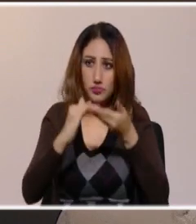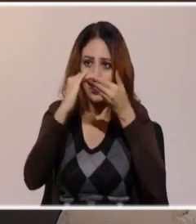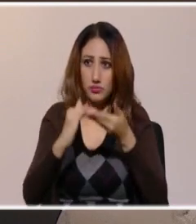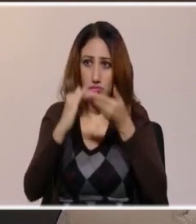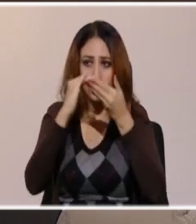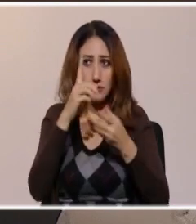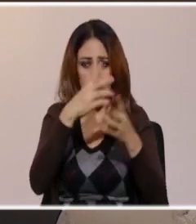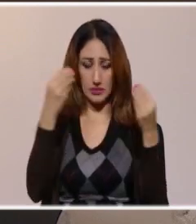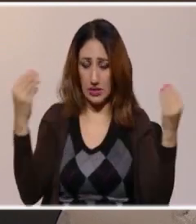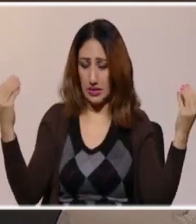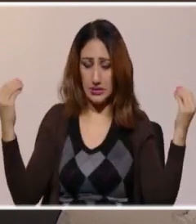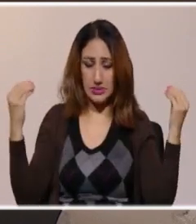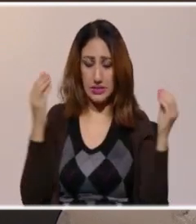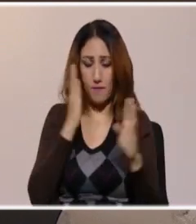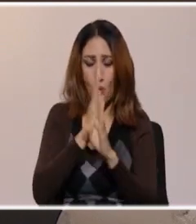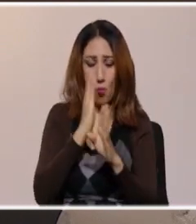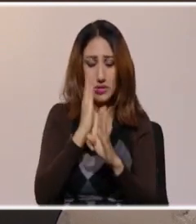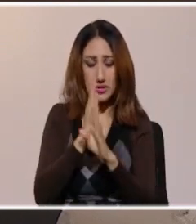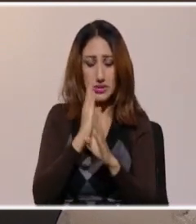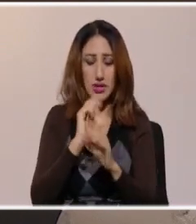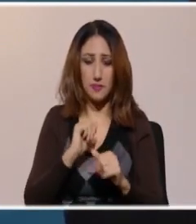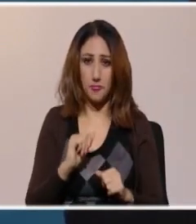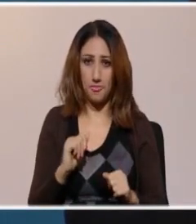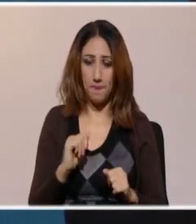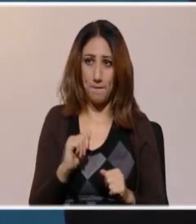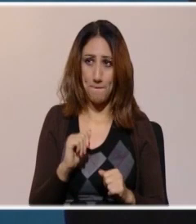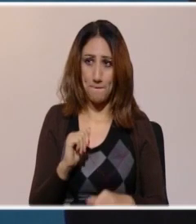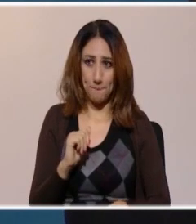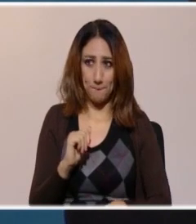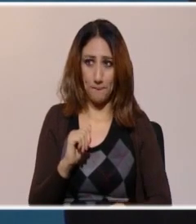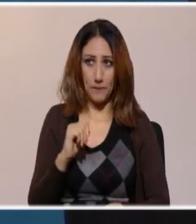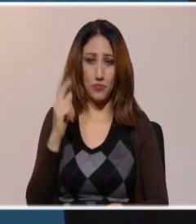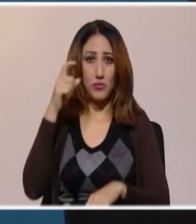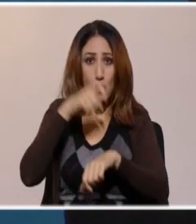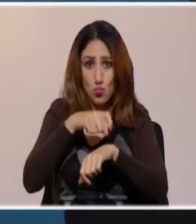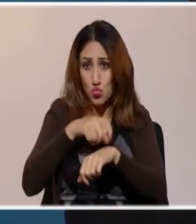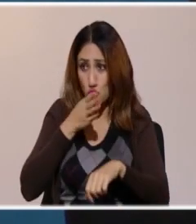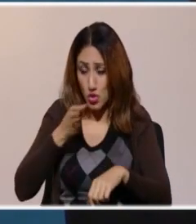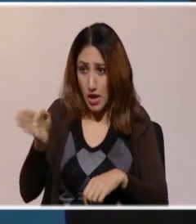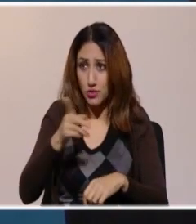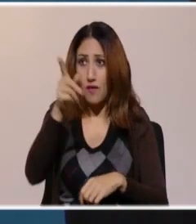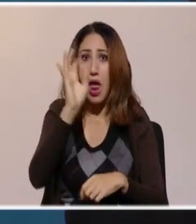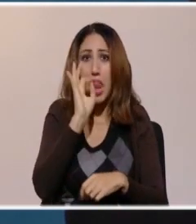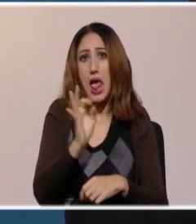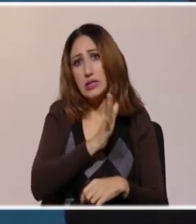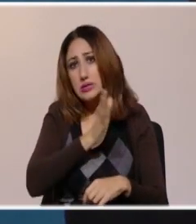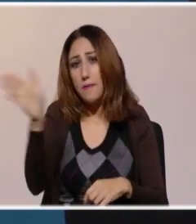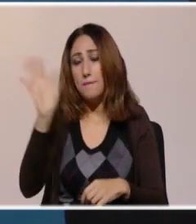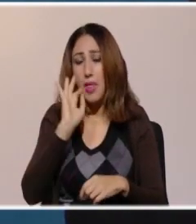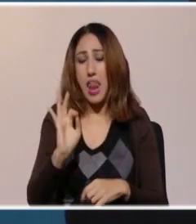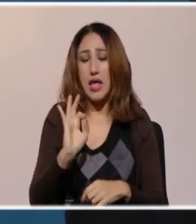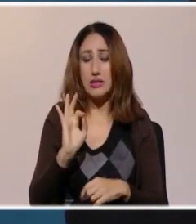خفاجة الله يرحمه، يعني ما يسمعش ان حد دخل مستشفى او في مأزق. انا دي بقى اللي